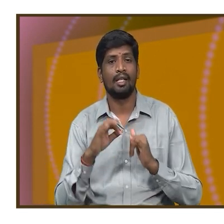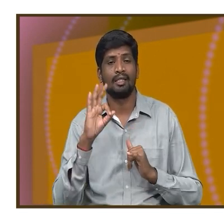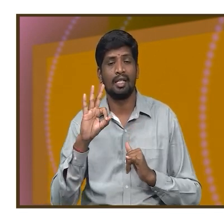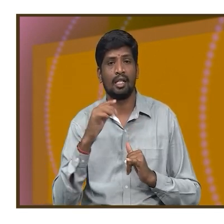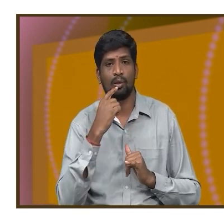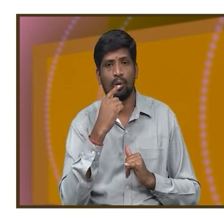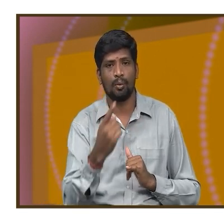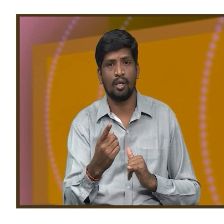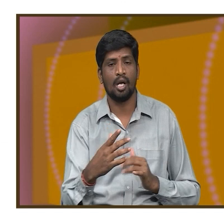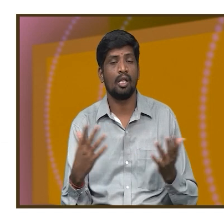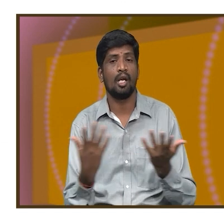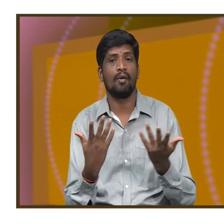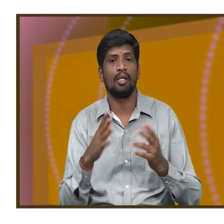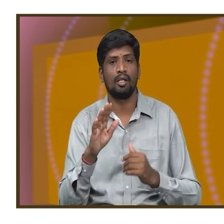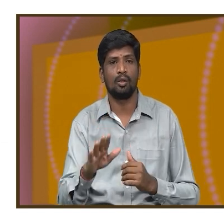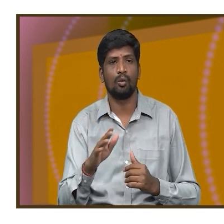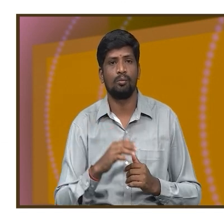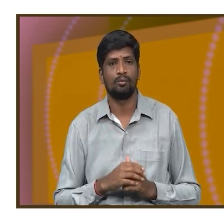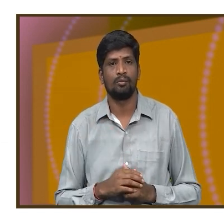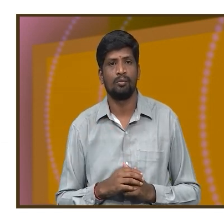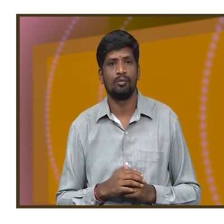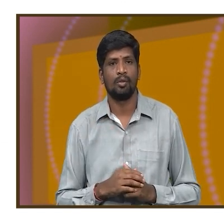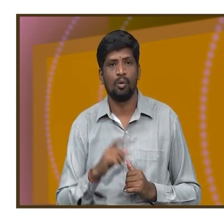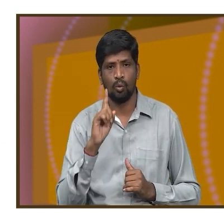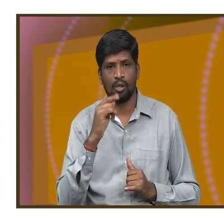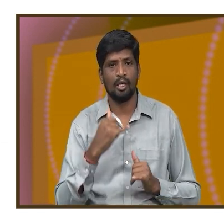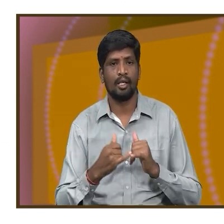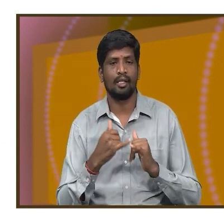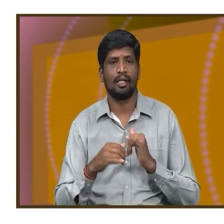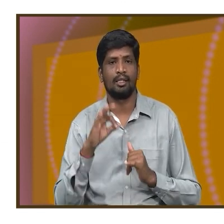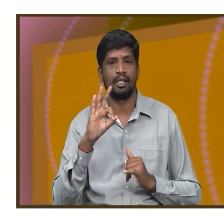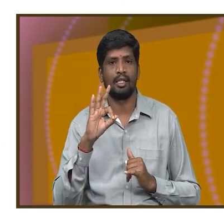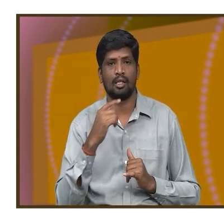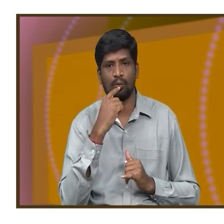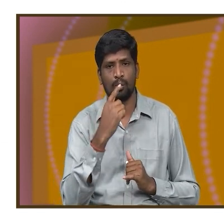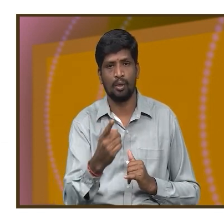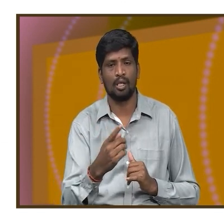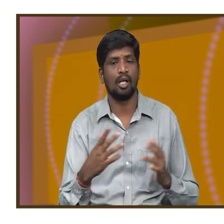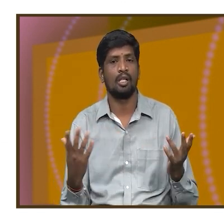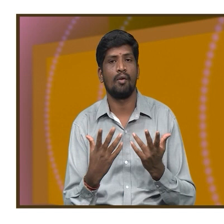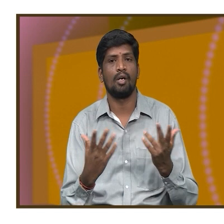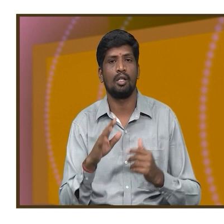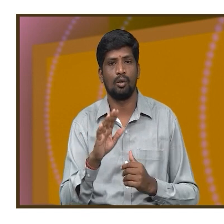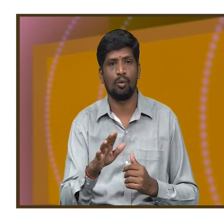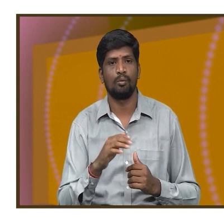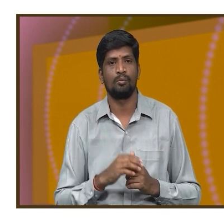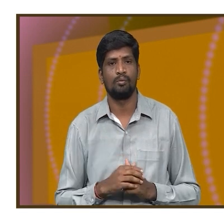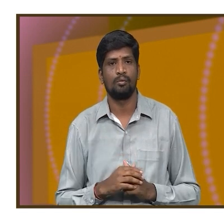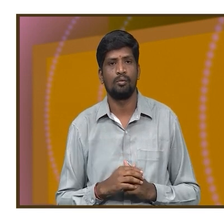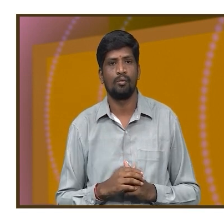சிறந்த கருத்து கூறப்படுமானால் அது எவ்வாறு இருக்க வேண்டும்? ஒரு கதையில் சிறந்த கருத்து கூறப்படுமானால் அது எவ்வாறு